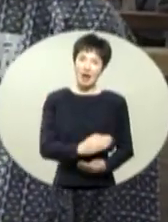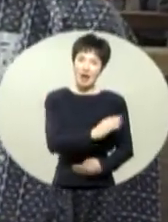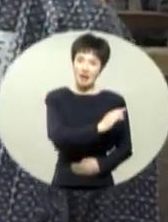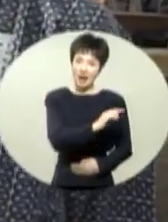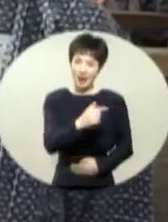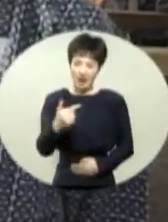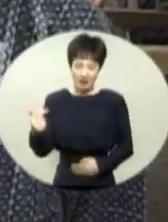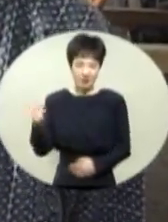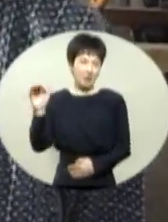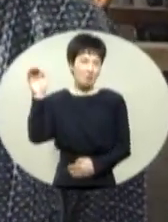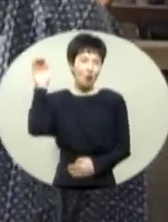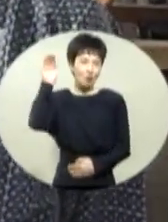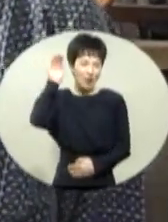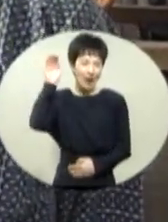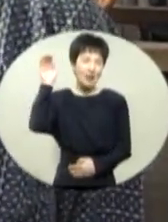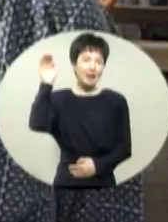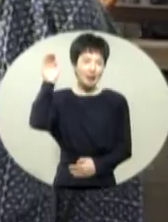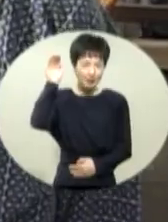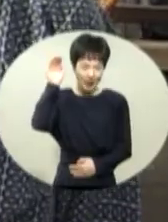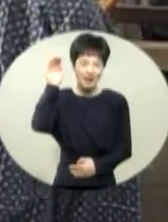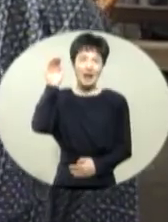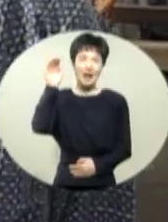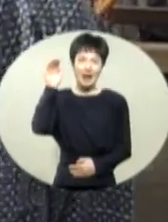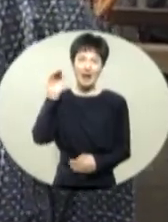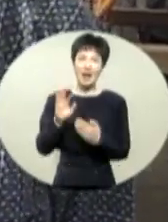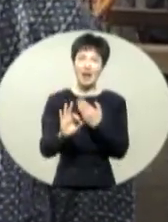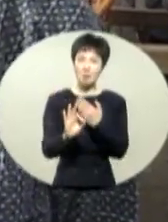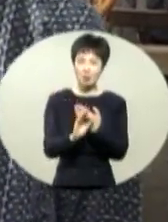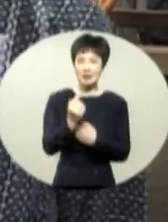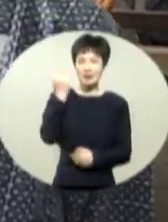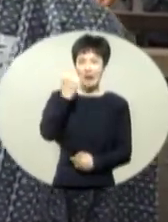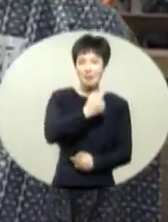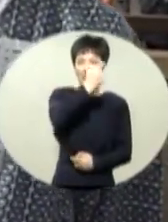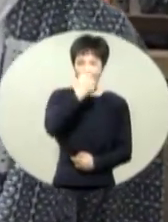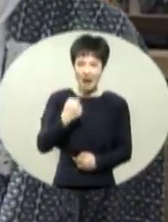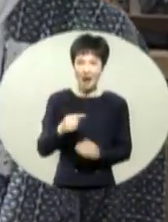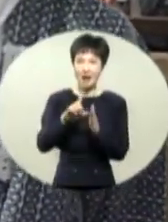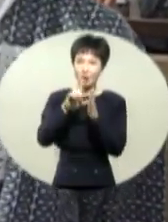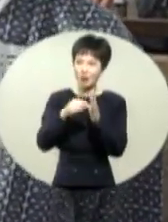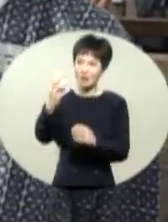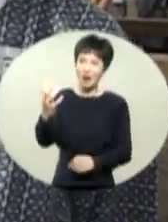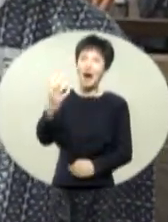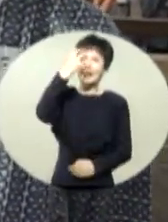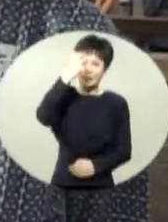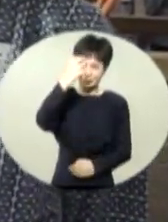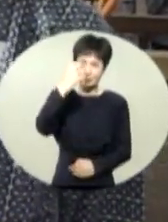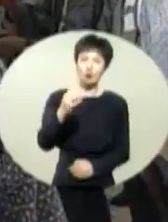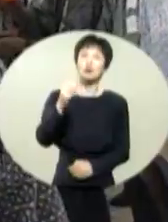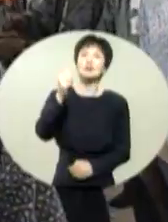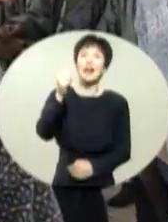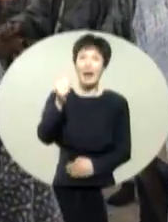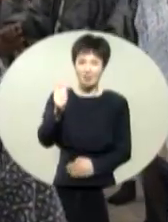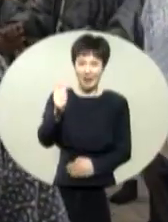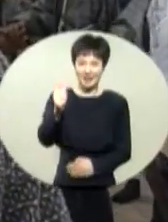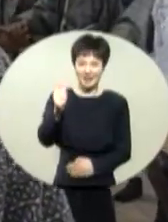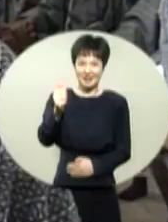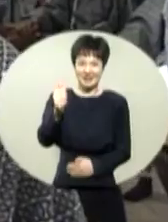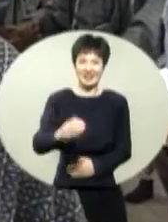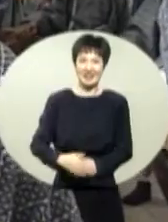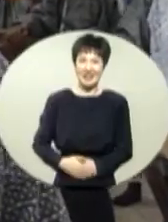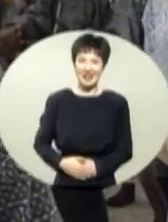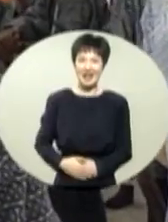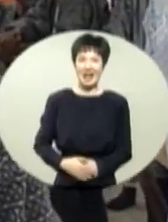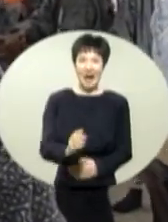て、とりあえずは食べてくれて、それからダメなものは吐き出す、そういうタイプです。 か